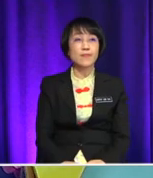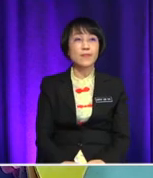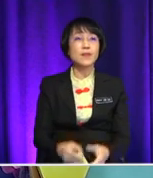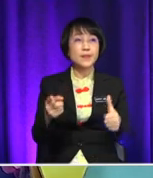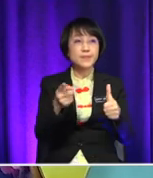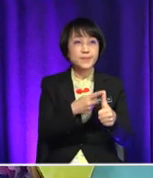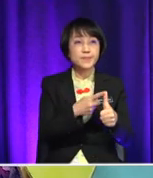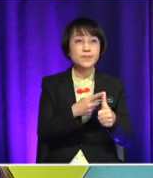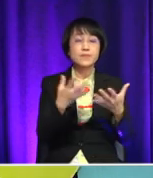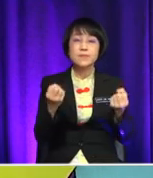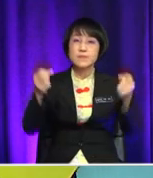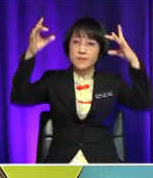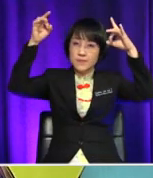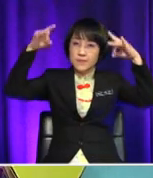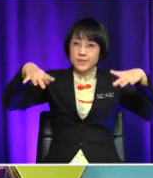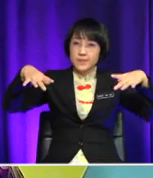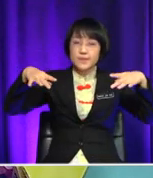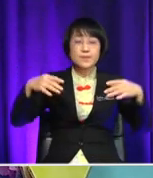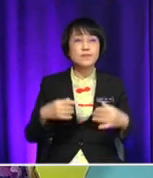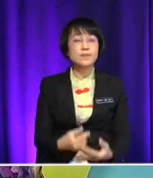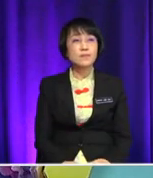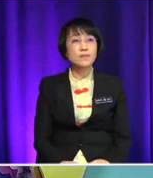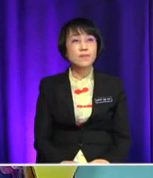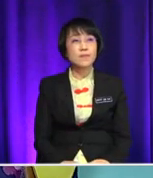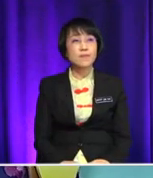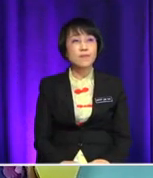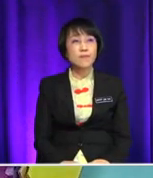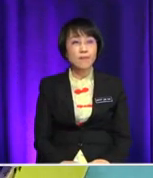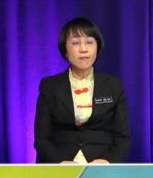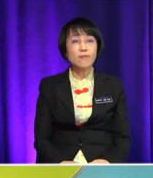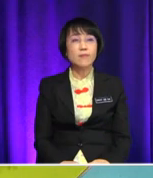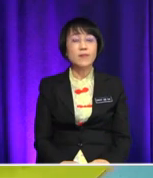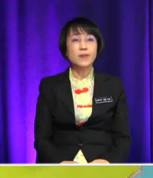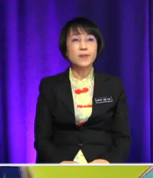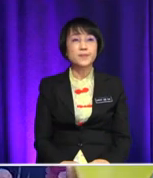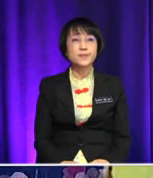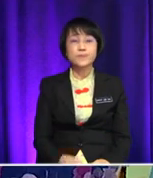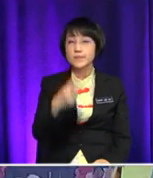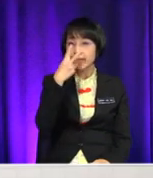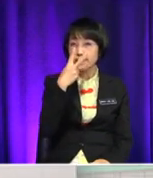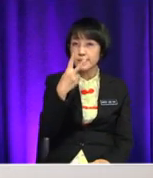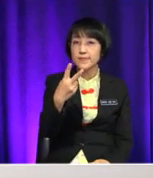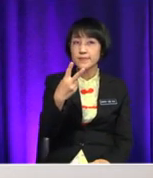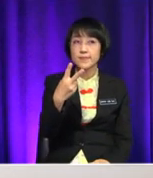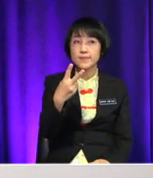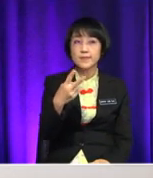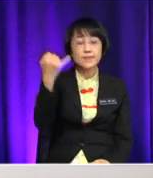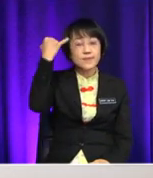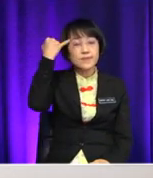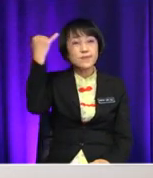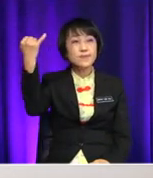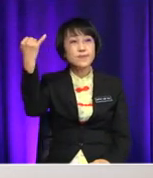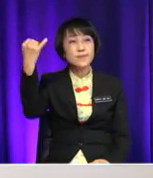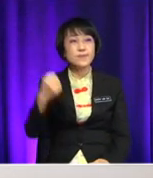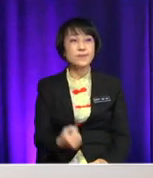menilai sesuatu perkara ataupun apel ataupun penyampai kita kini melihat kepada ID kalau